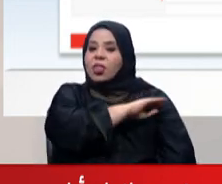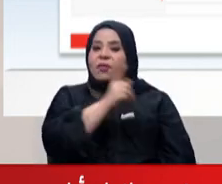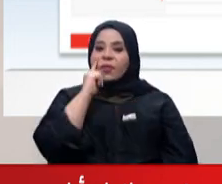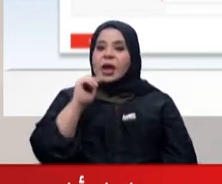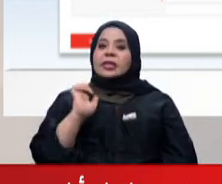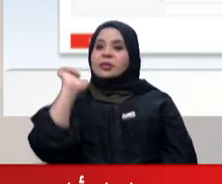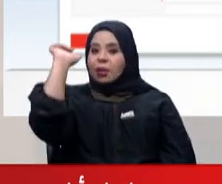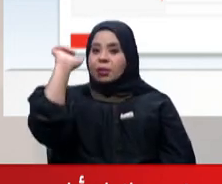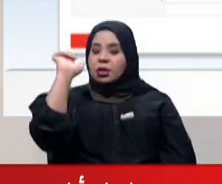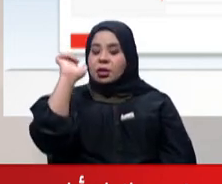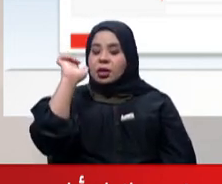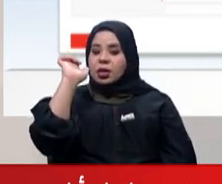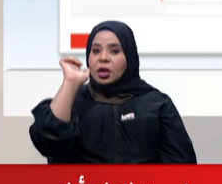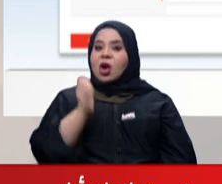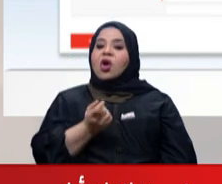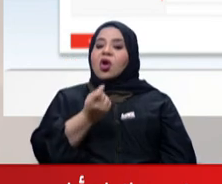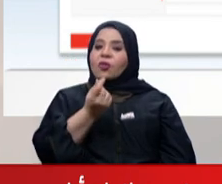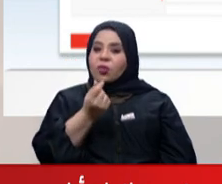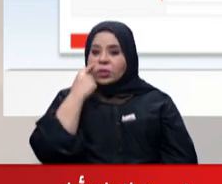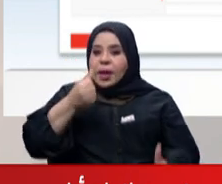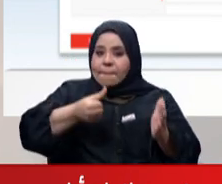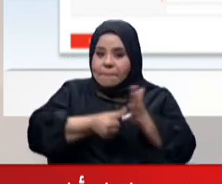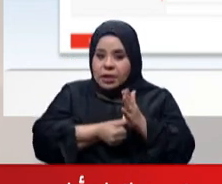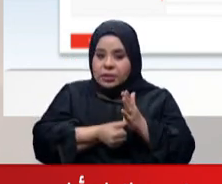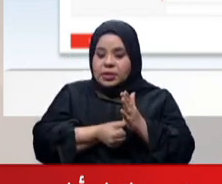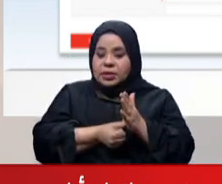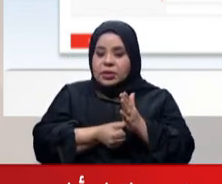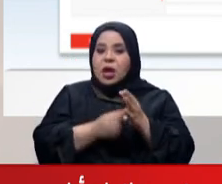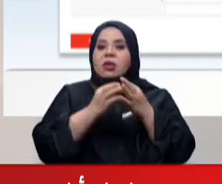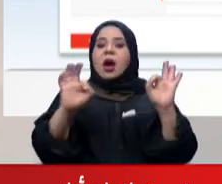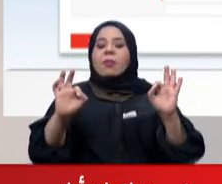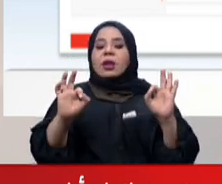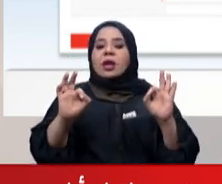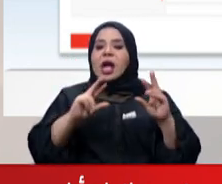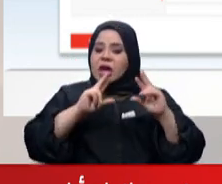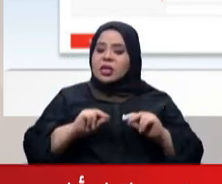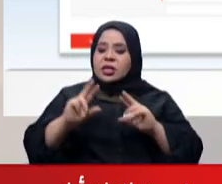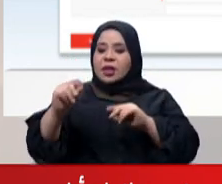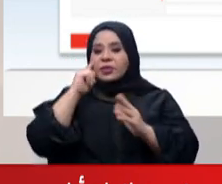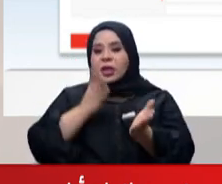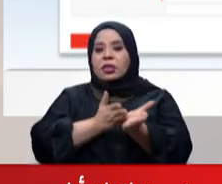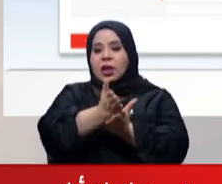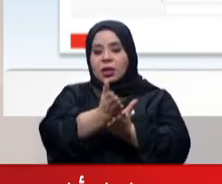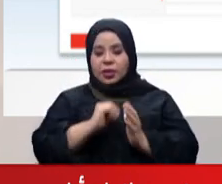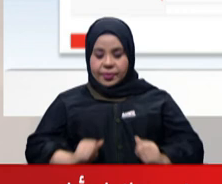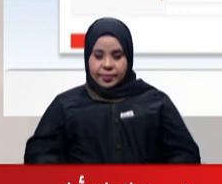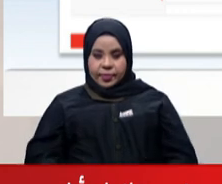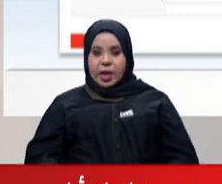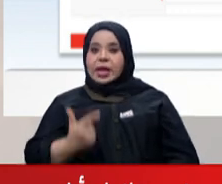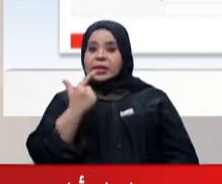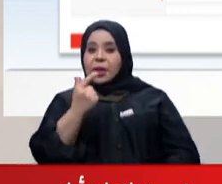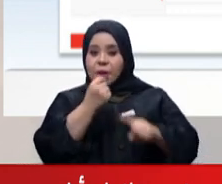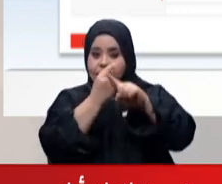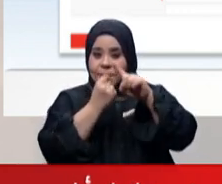وبالتالي يصرف له الفرق اللي أو المبلغ المتبقي، فبيكون بنفس الطريقة، فبنخصم 7% بتكون من